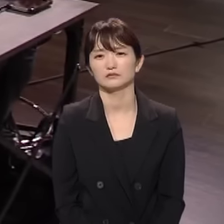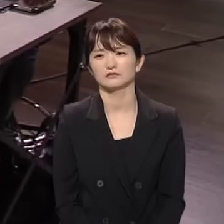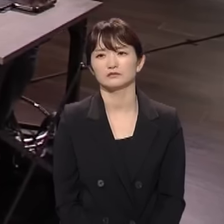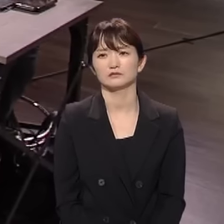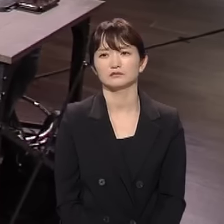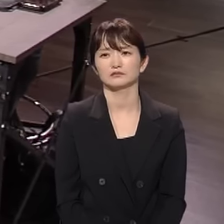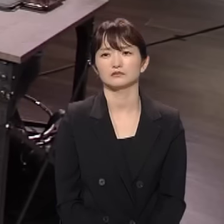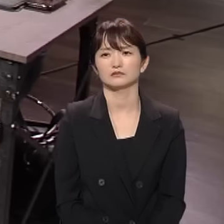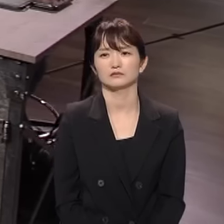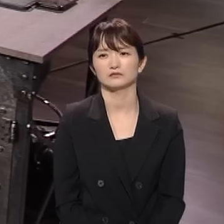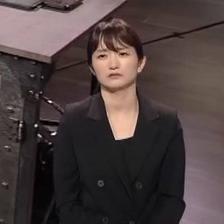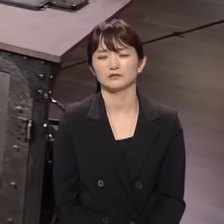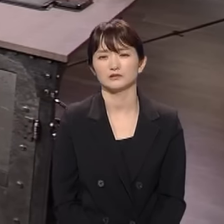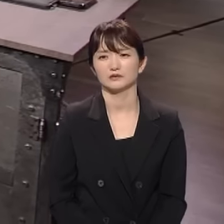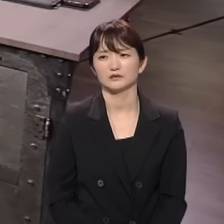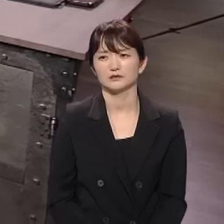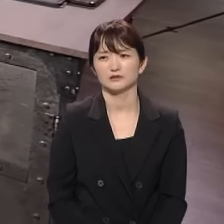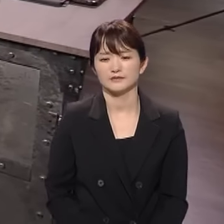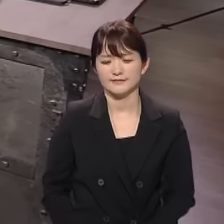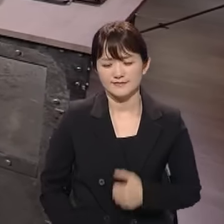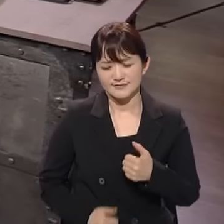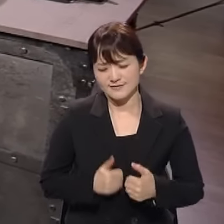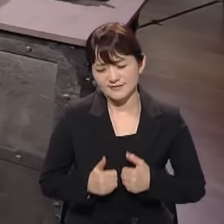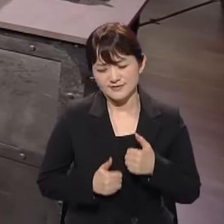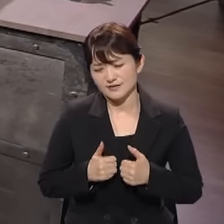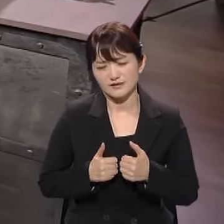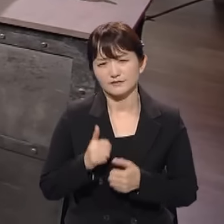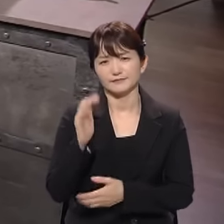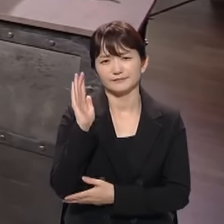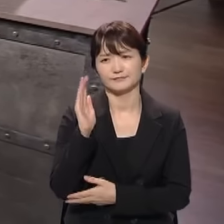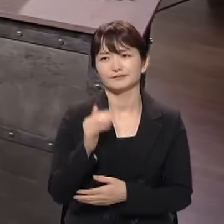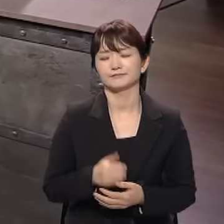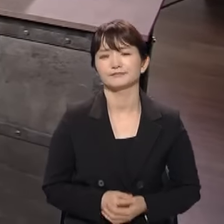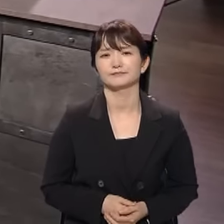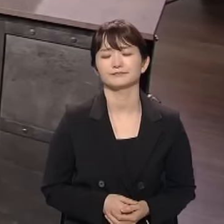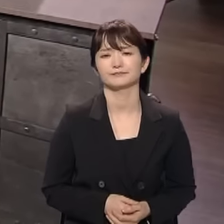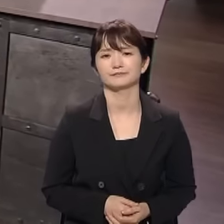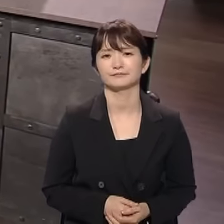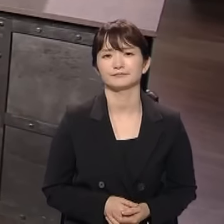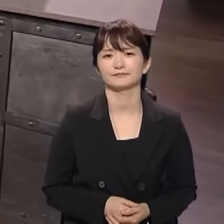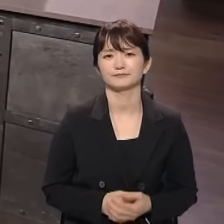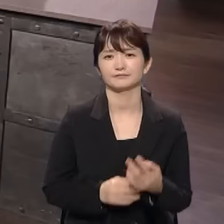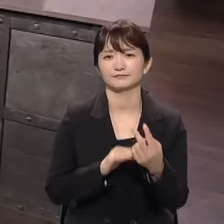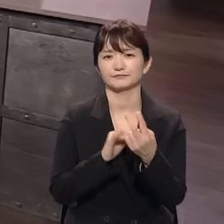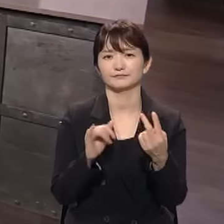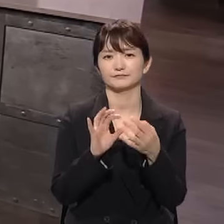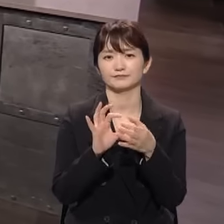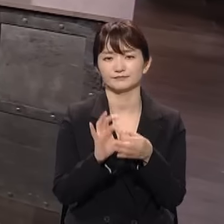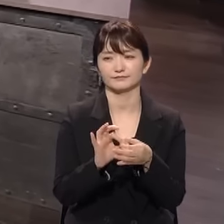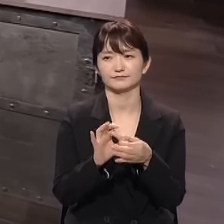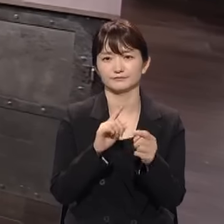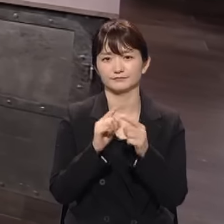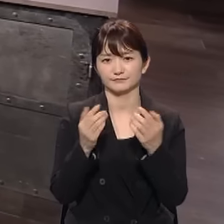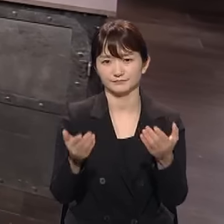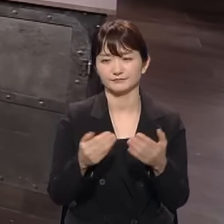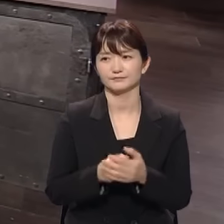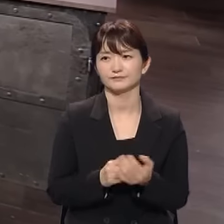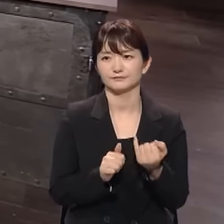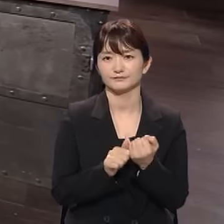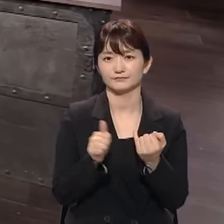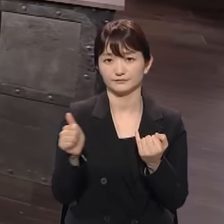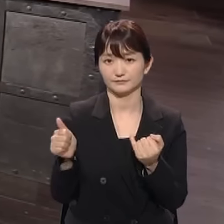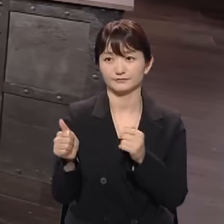정말 속 터지는 사연입니다. 예? 양 변호사님. 일단 두 사람 관계를 좀 말씀을 드릴게요.